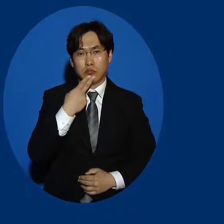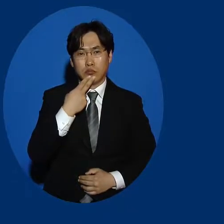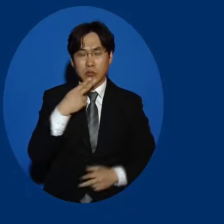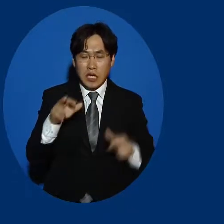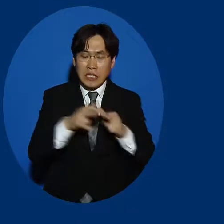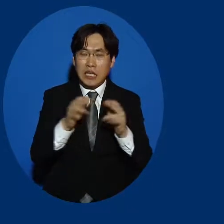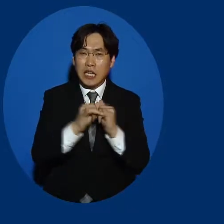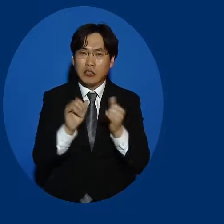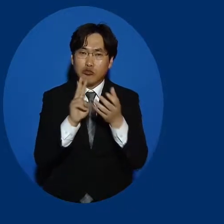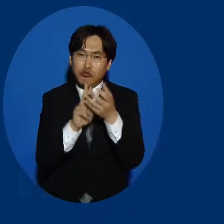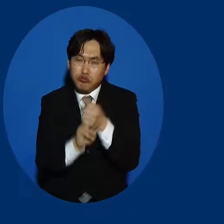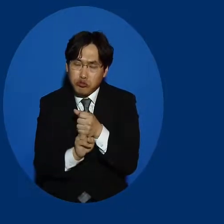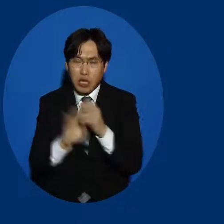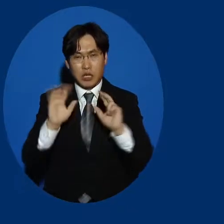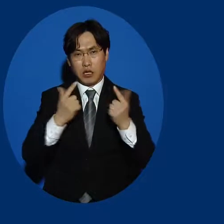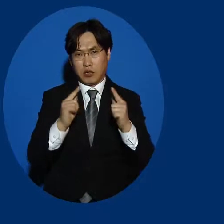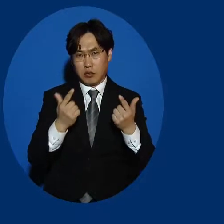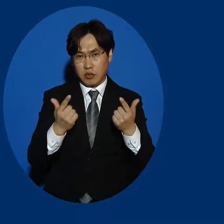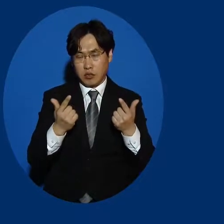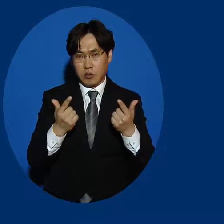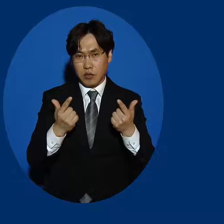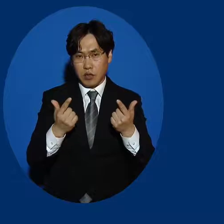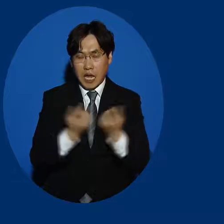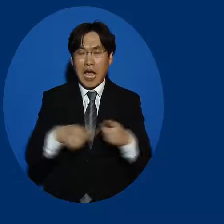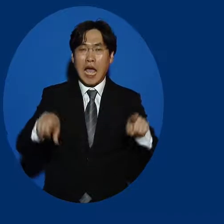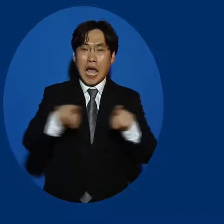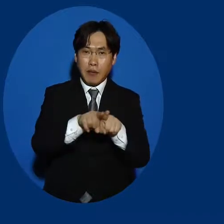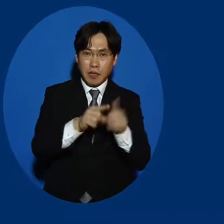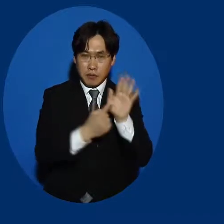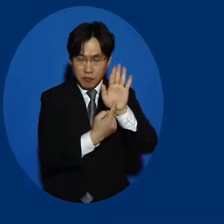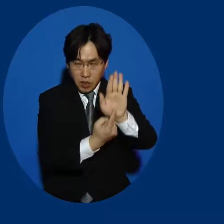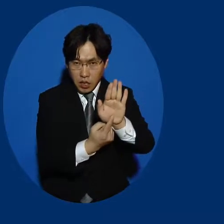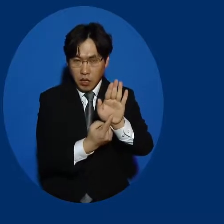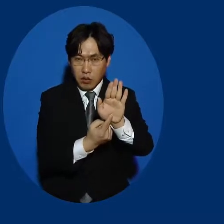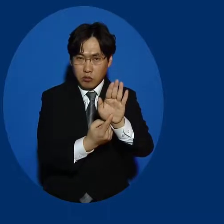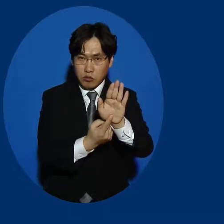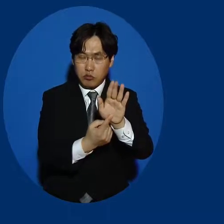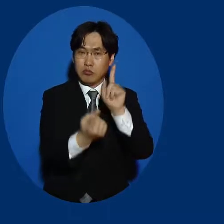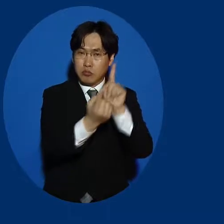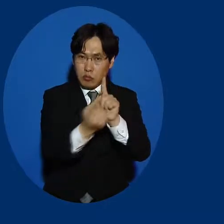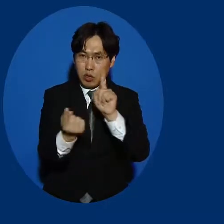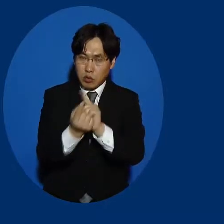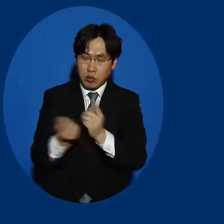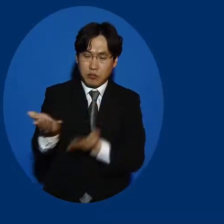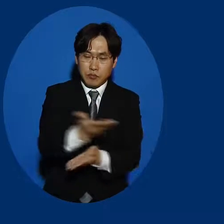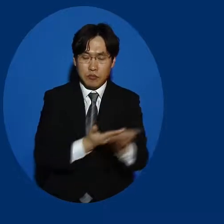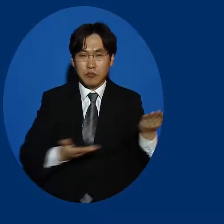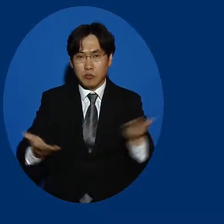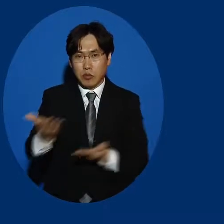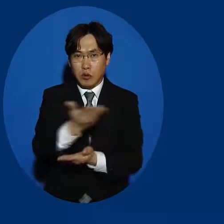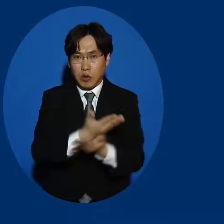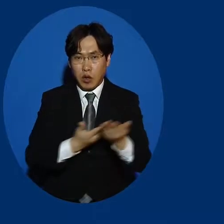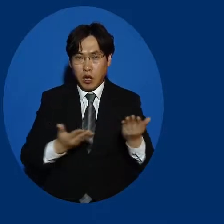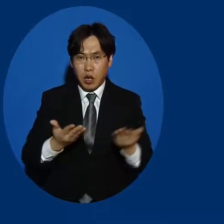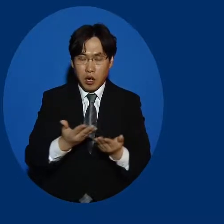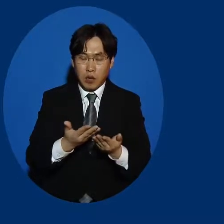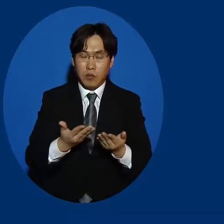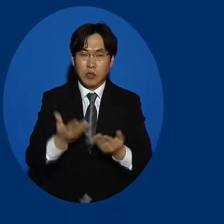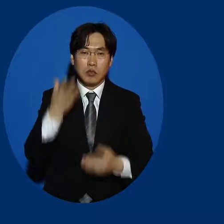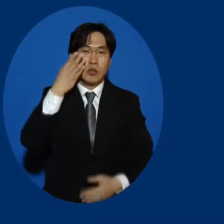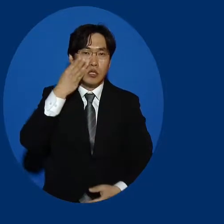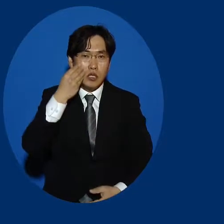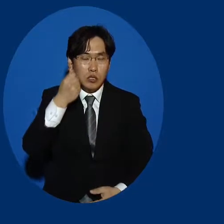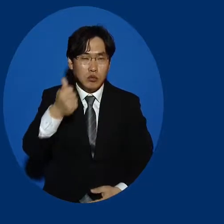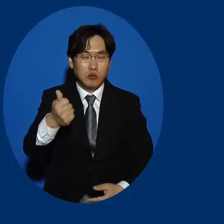장애는 숨기는 것이 아니라 우리가 함께 드러내고 매일 함께 함으로써